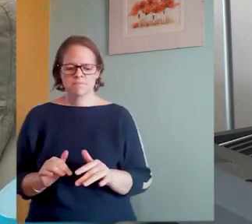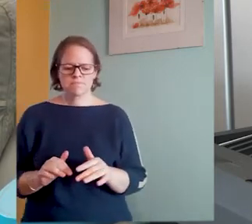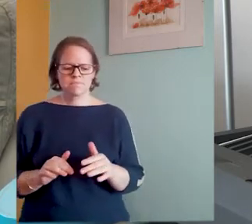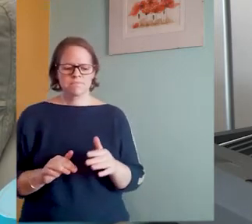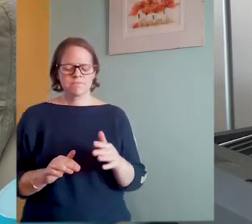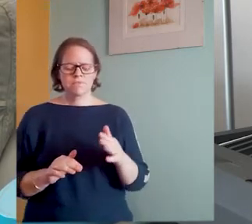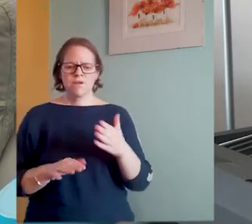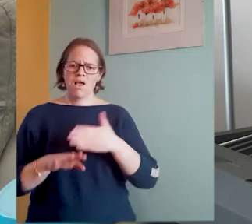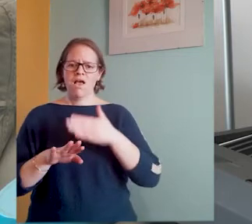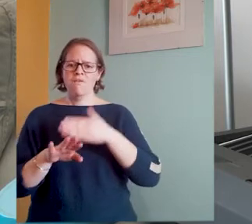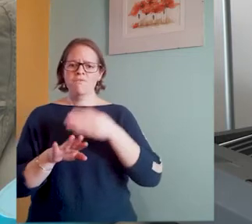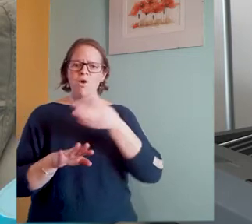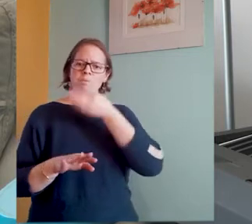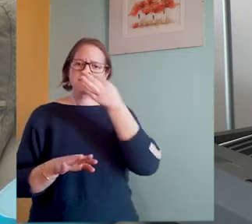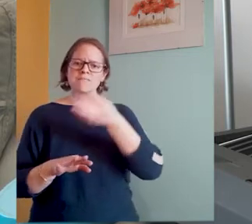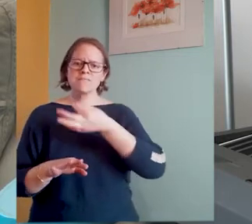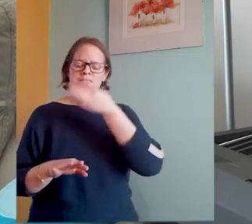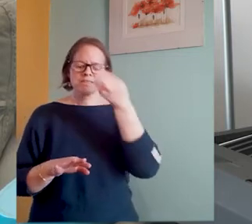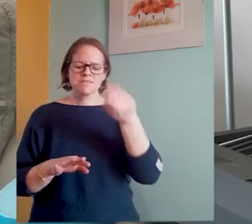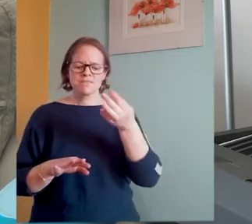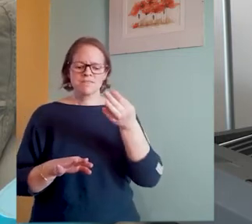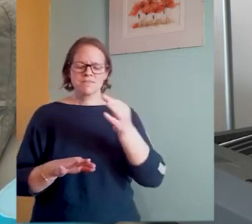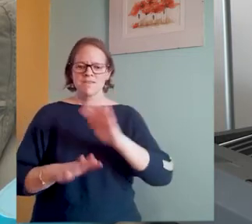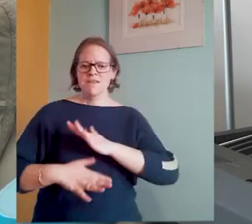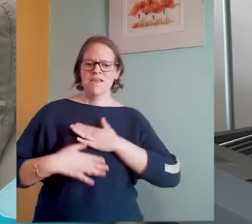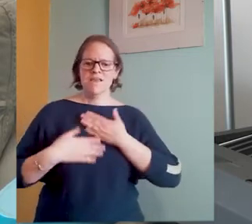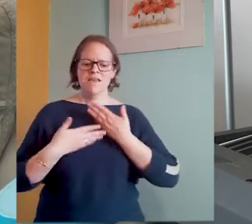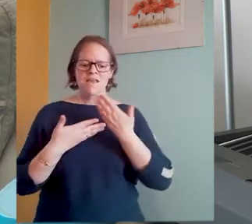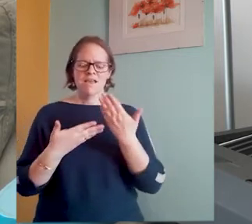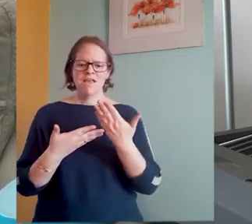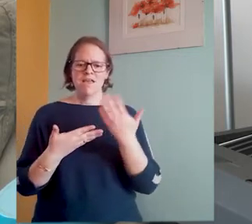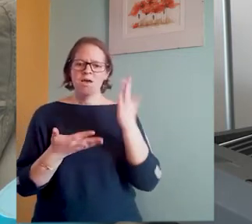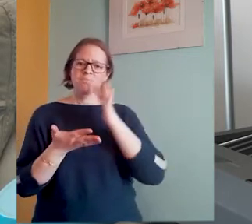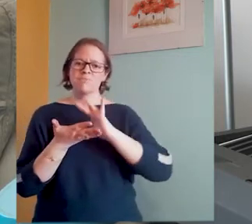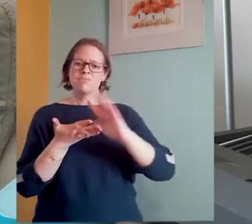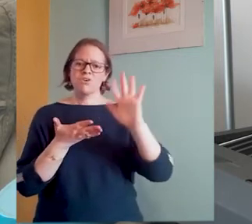laisser la place au prédicateur, j'aimerais vous laisser ce chant